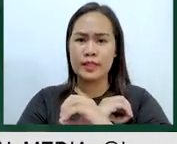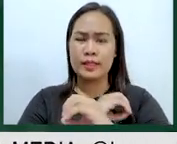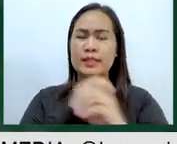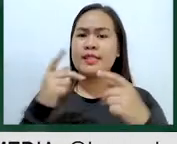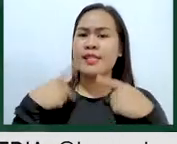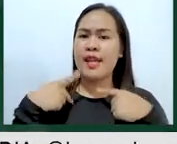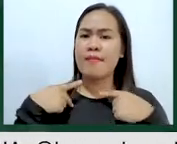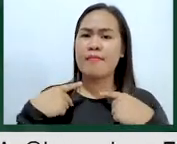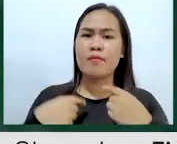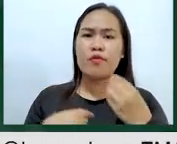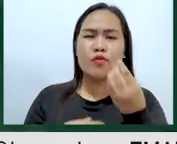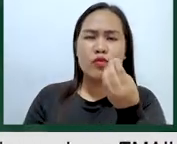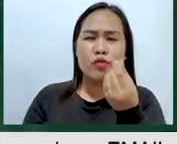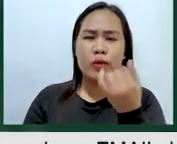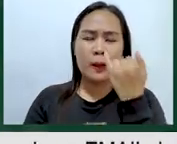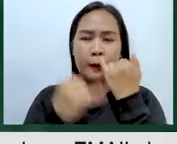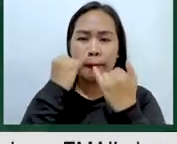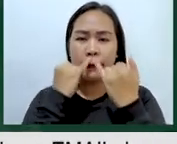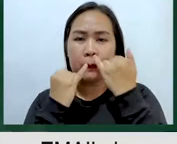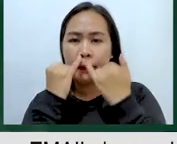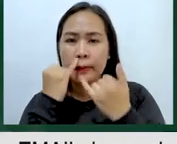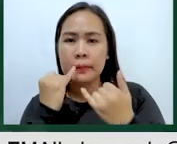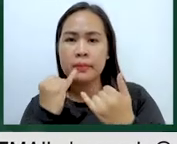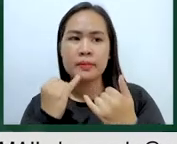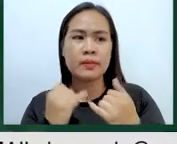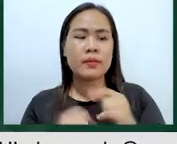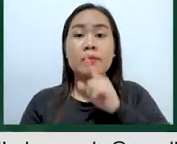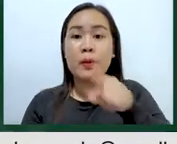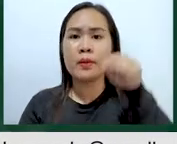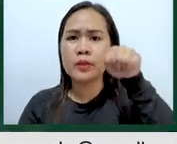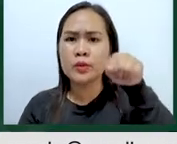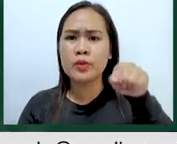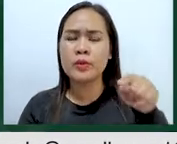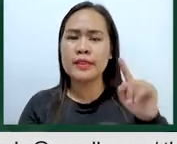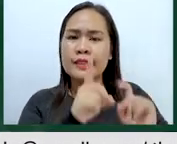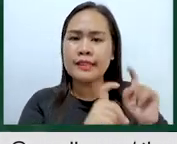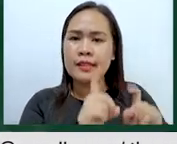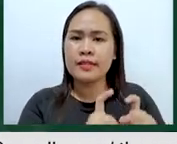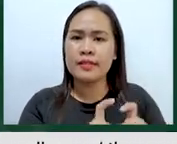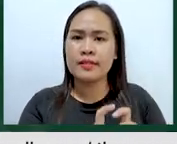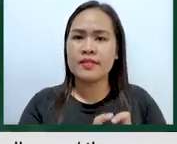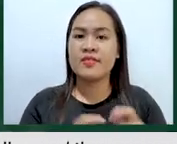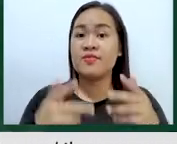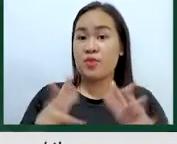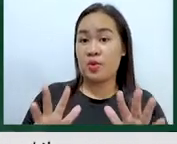sipon pa lang, okay, kung gusto na nung ano, swab na natin kaagad. Magkaalaman na kaagad, di ba? So,